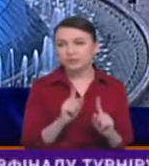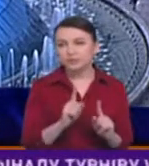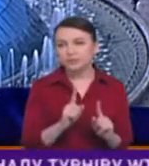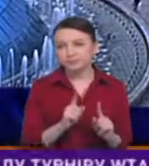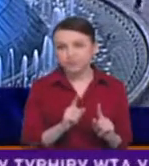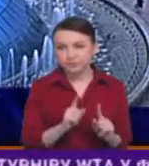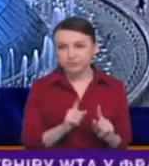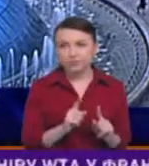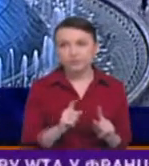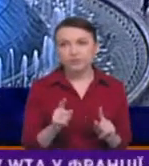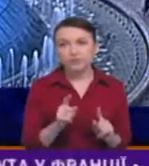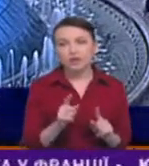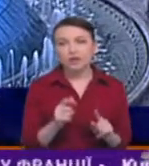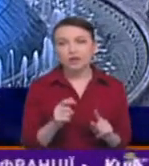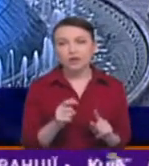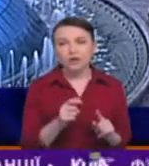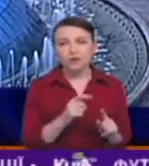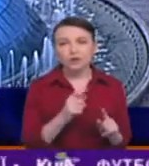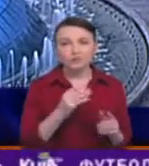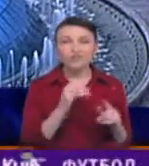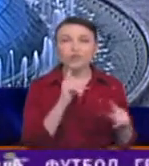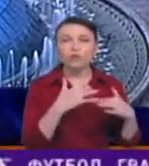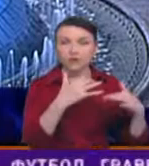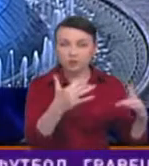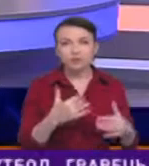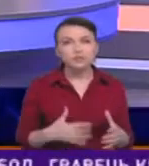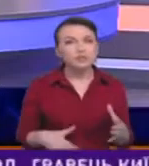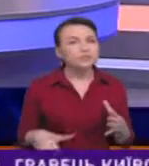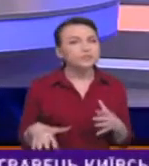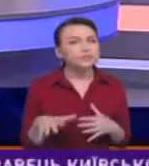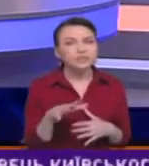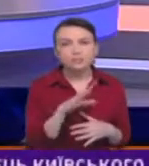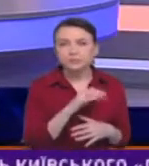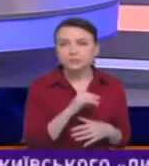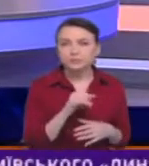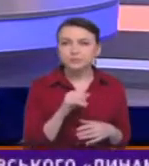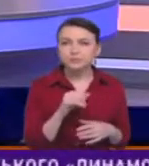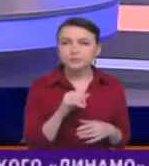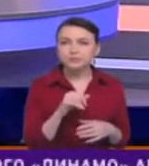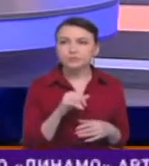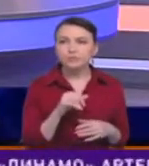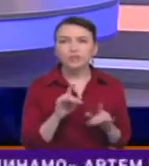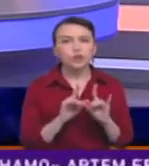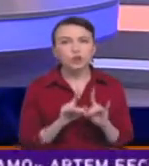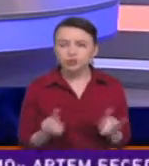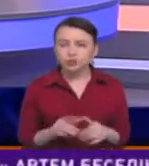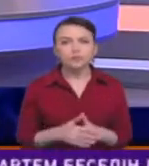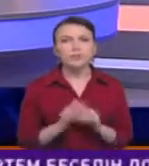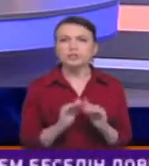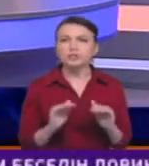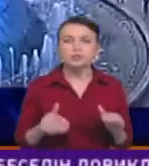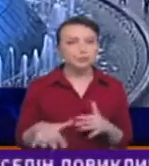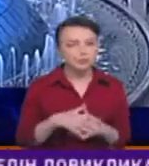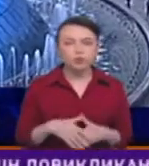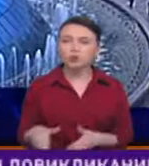що дивився, які я тут засідання. Вони ж всі там, оце погане, лавочки, дитячі майданчики, дороги.